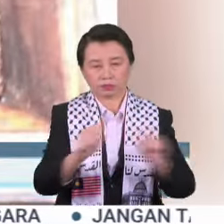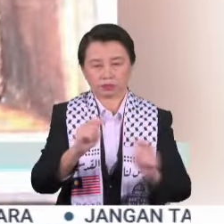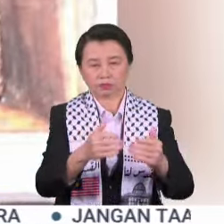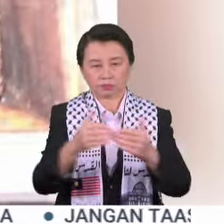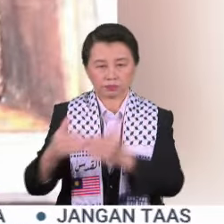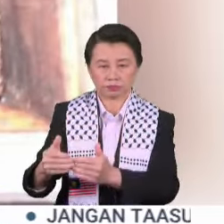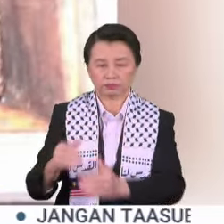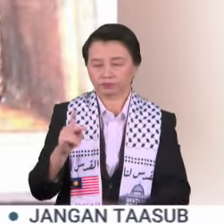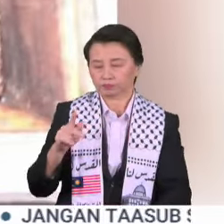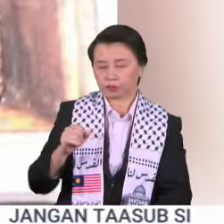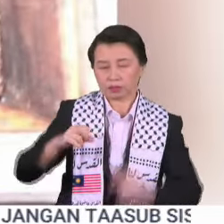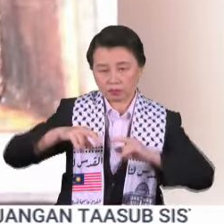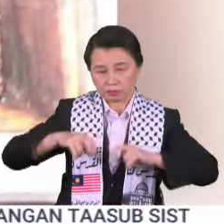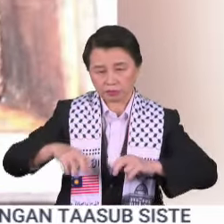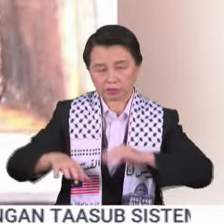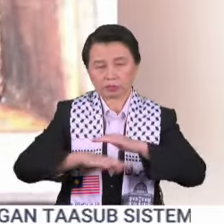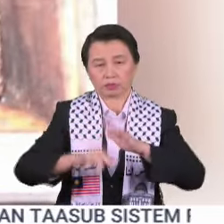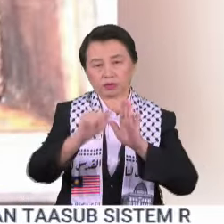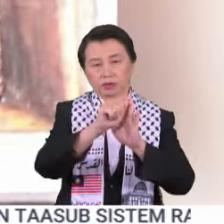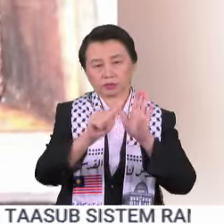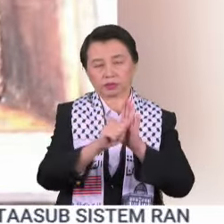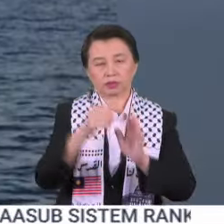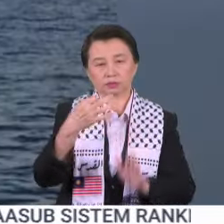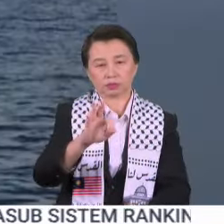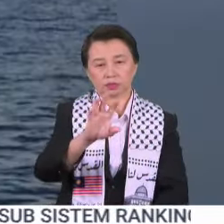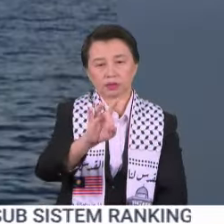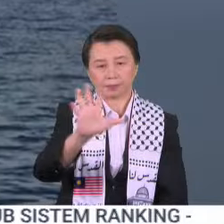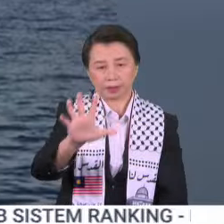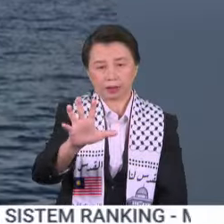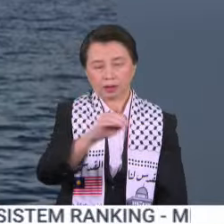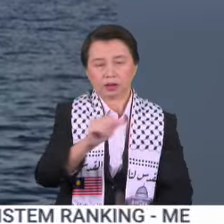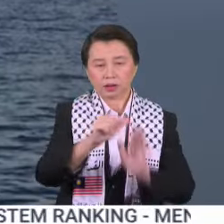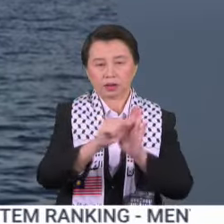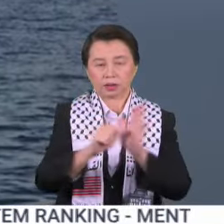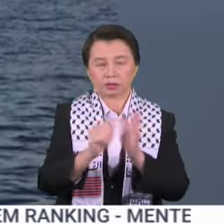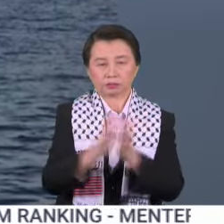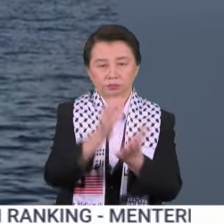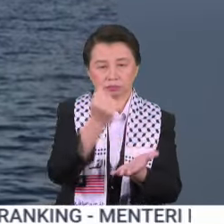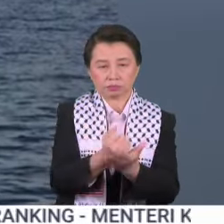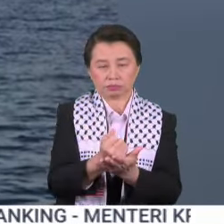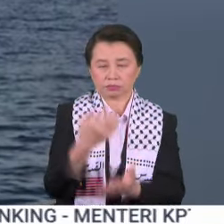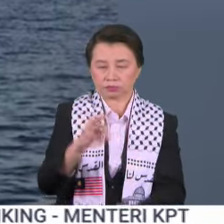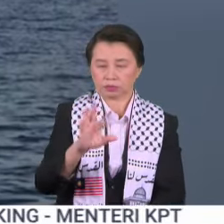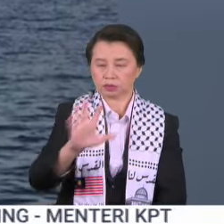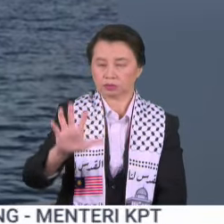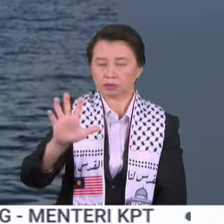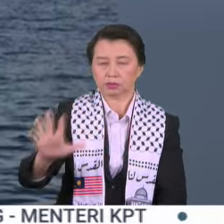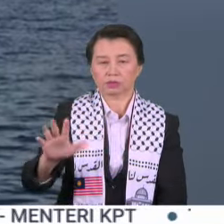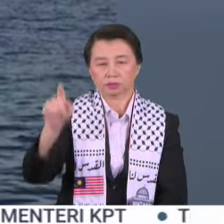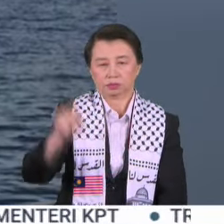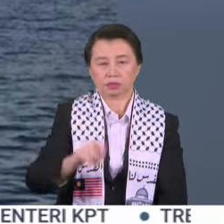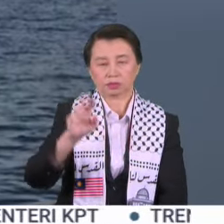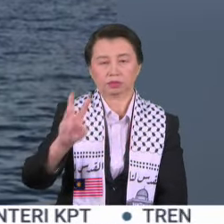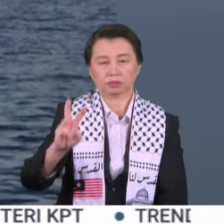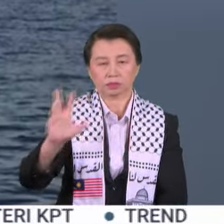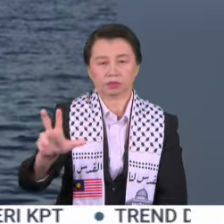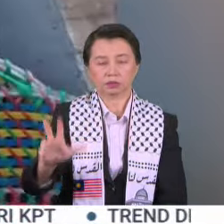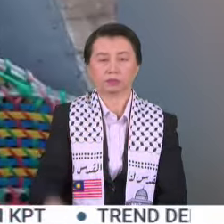lanjut. Kes disiasat bawah Akta Perikanan 1985 serta Akta Immigration 1959 Palang 63.